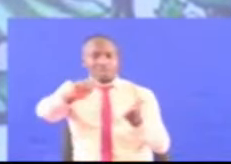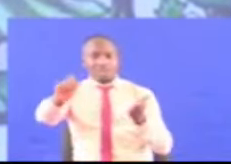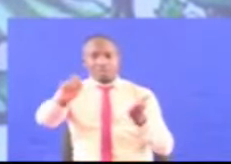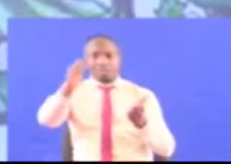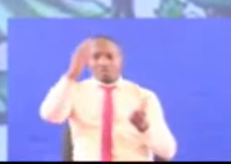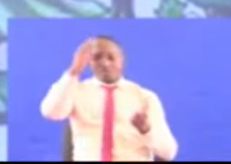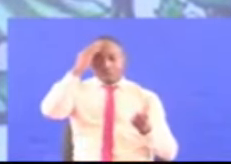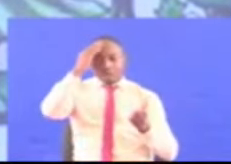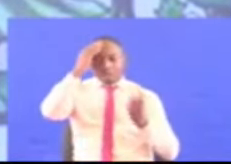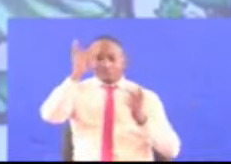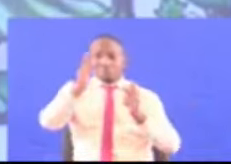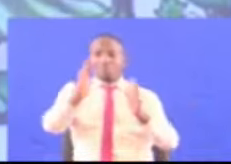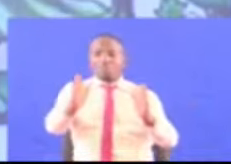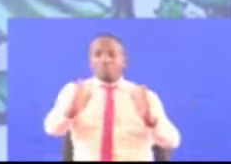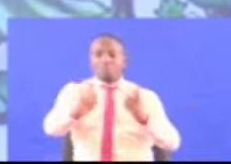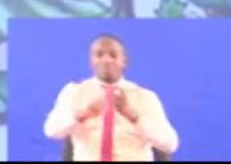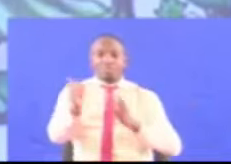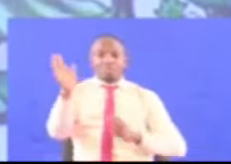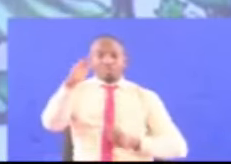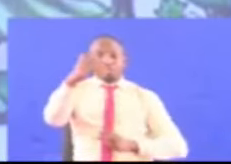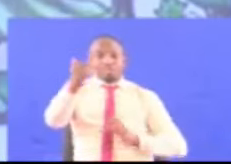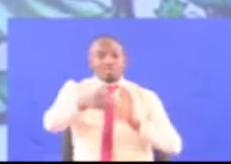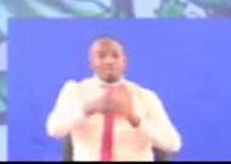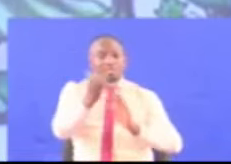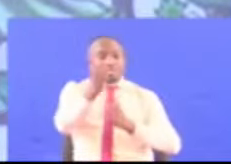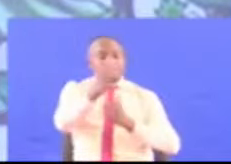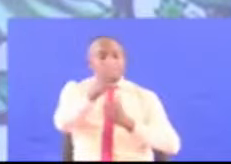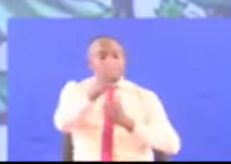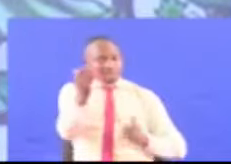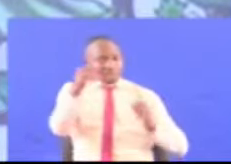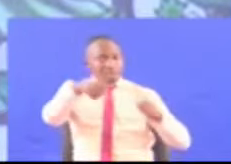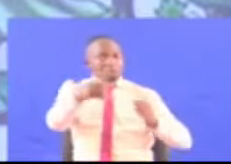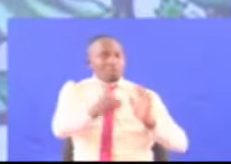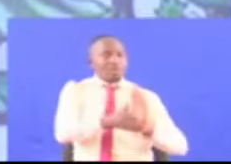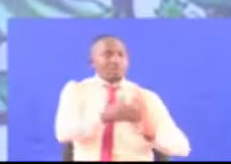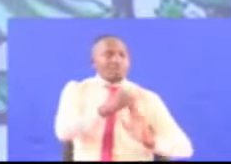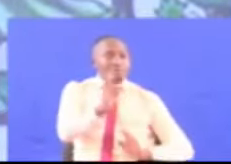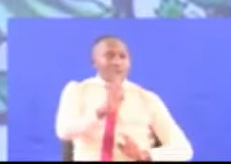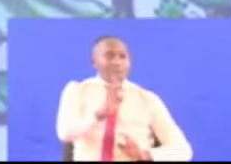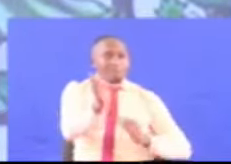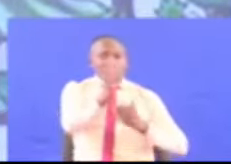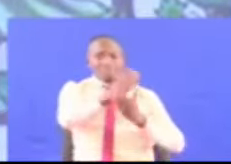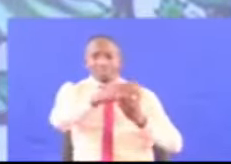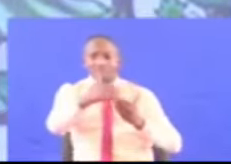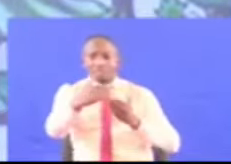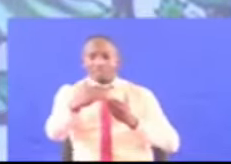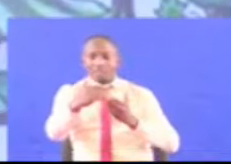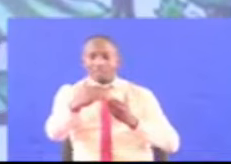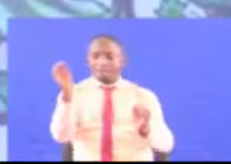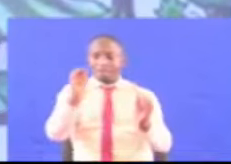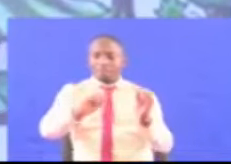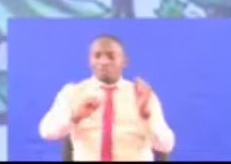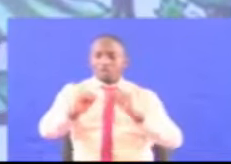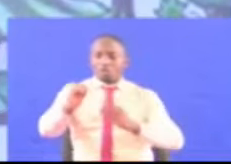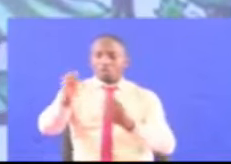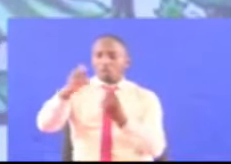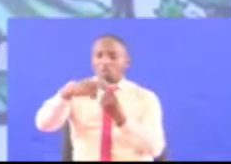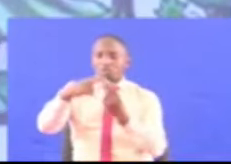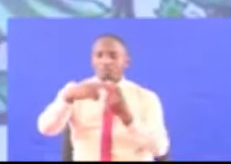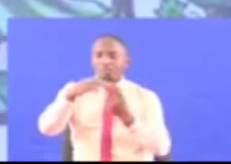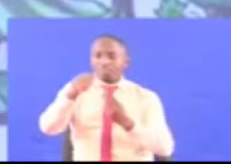kwa TV namna hii. Siku nyingine nitaanzia sehemu nyingine, lakini leo nianzie sehemu ya mchango wa